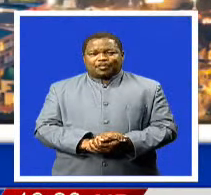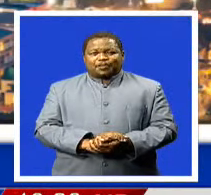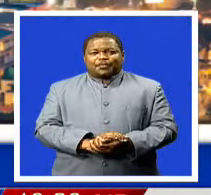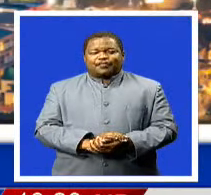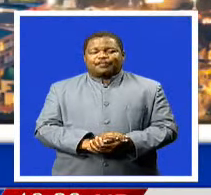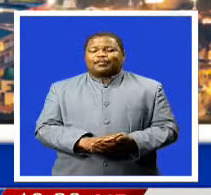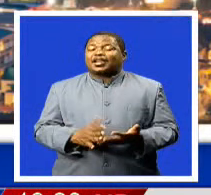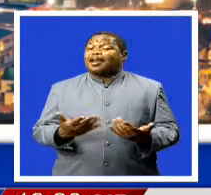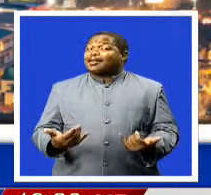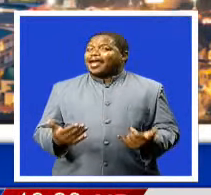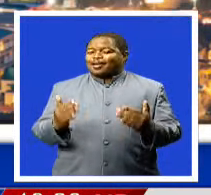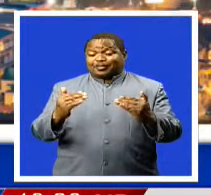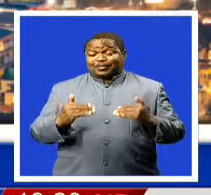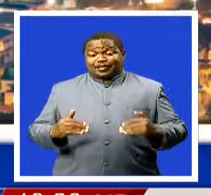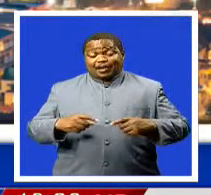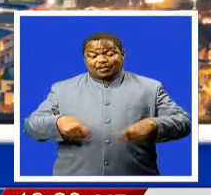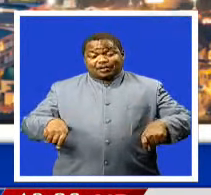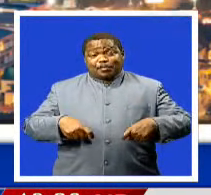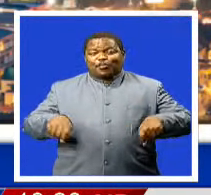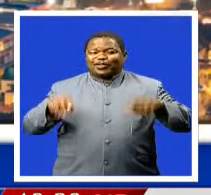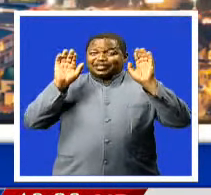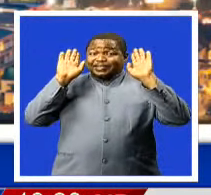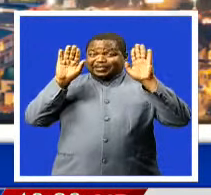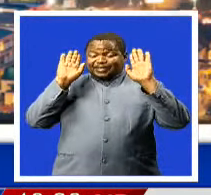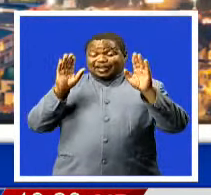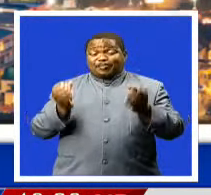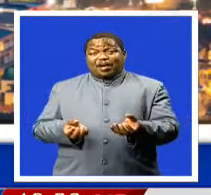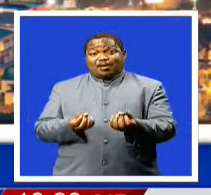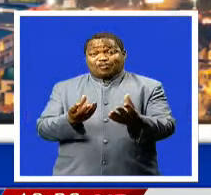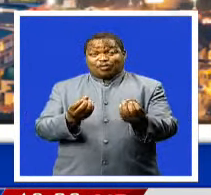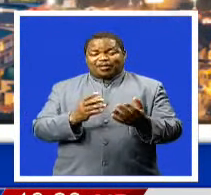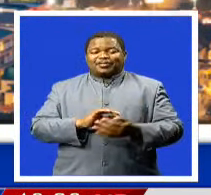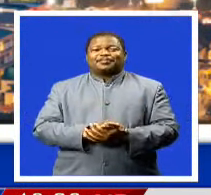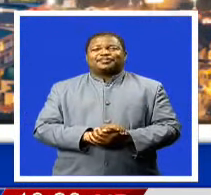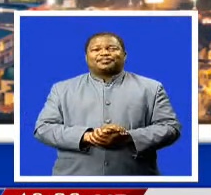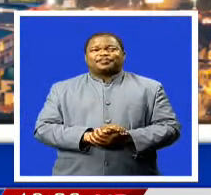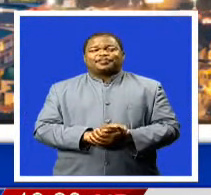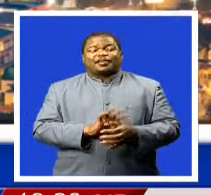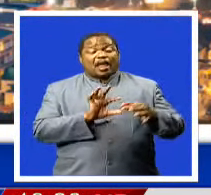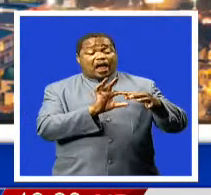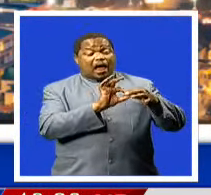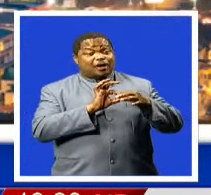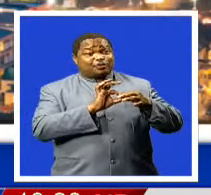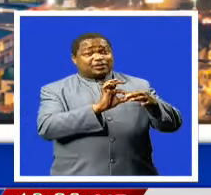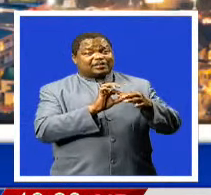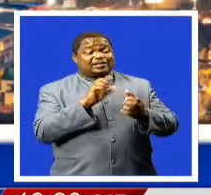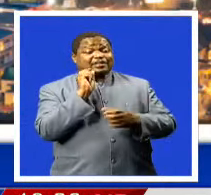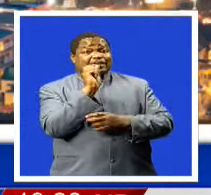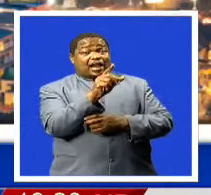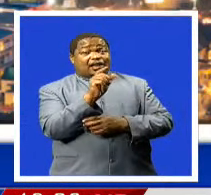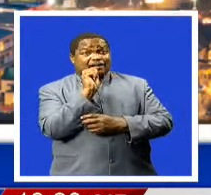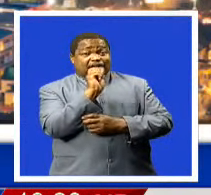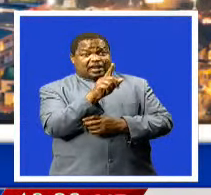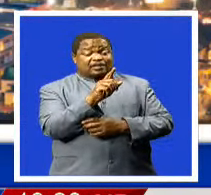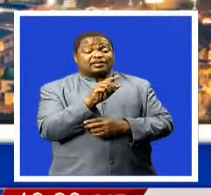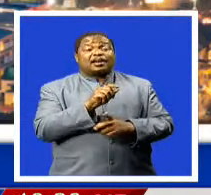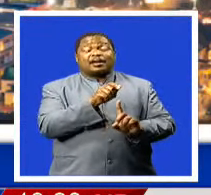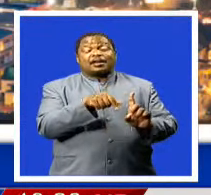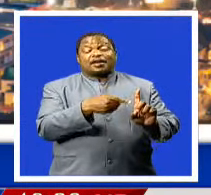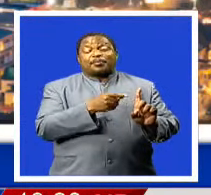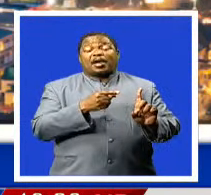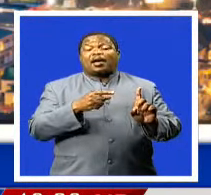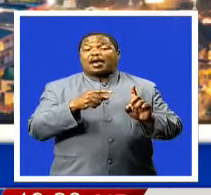Asinemukele Tindzabeni temidlalo. Mengameli wenhlangano yemadats kuleli mduduzi inkonyane uthi kuba bede